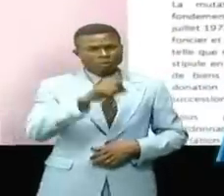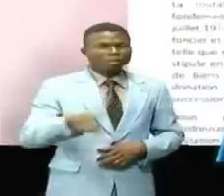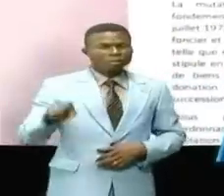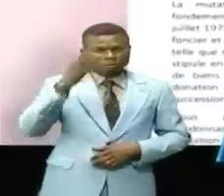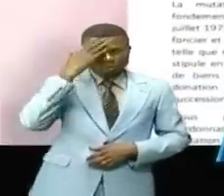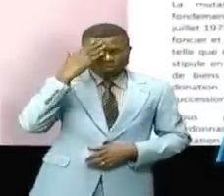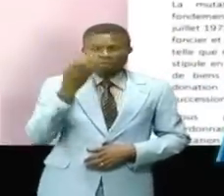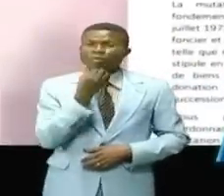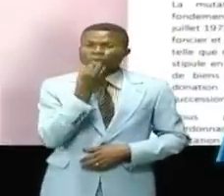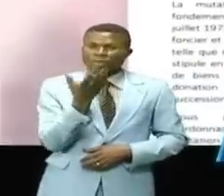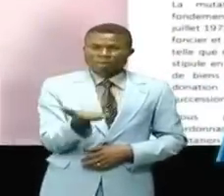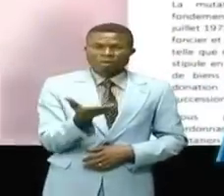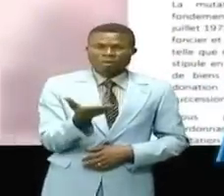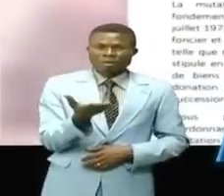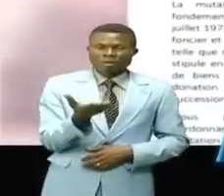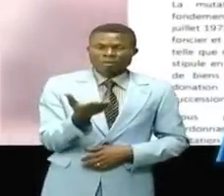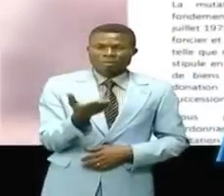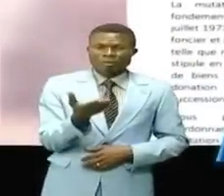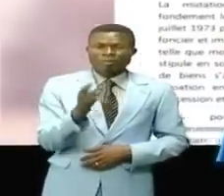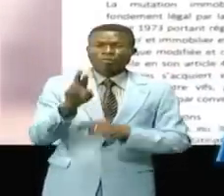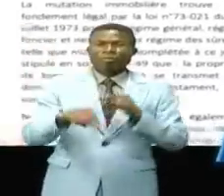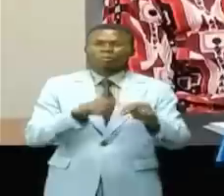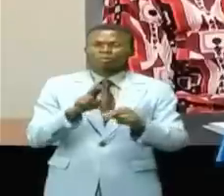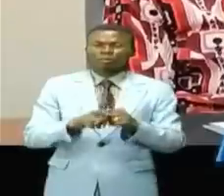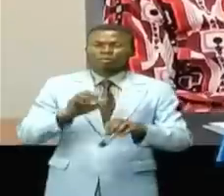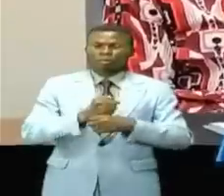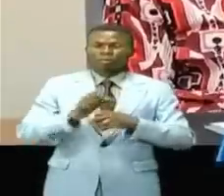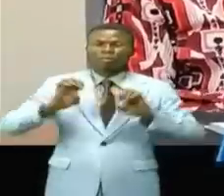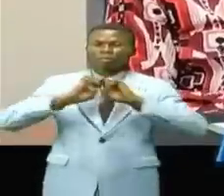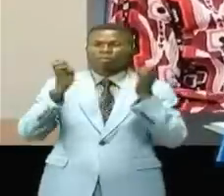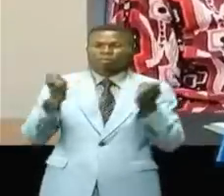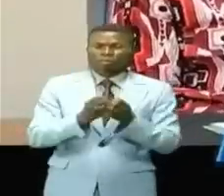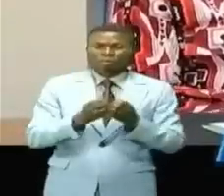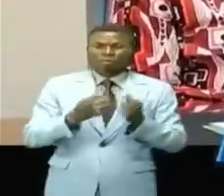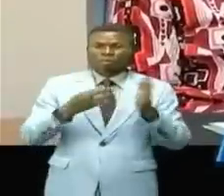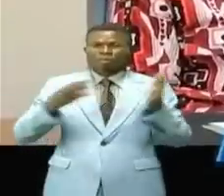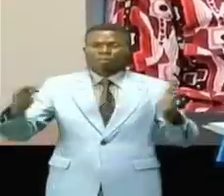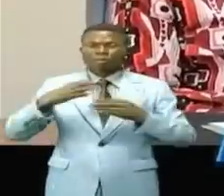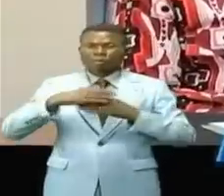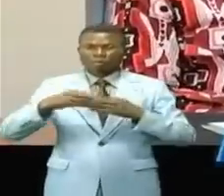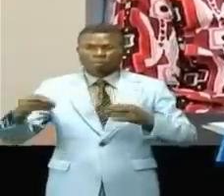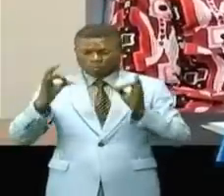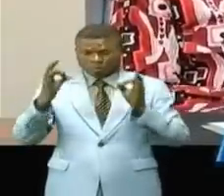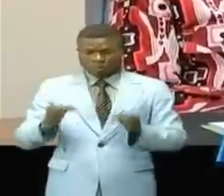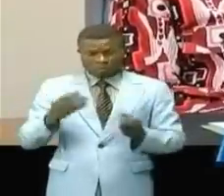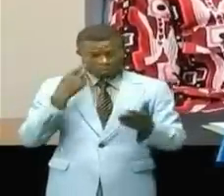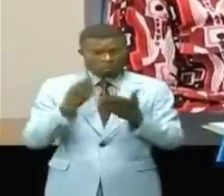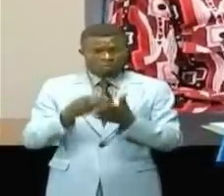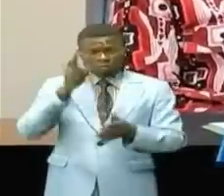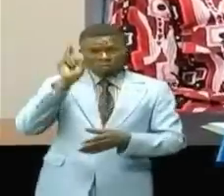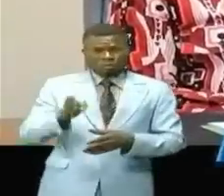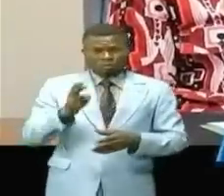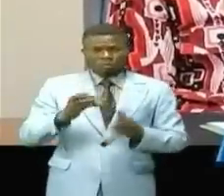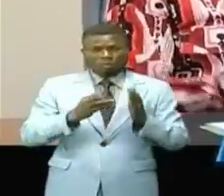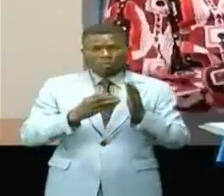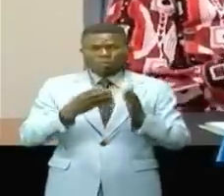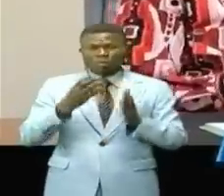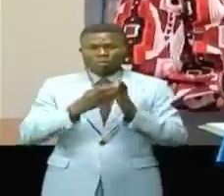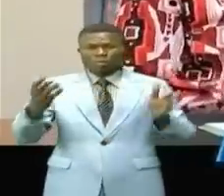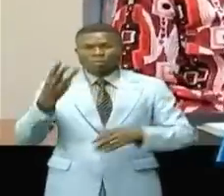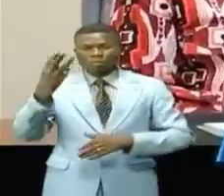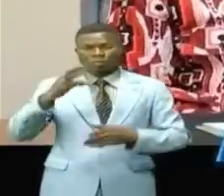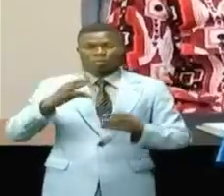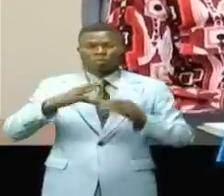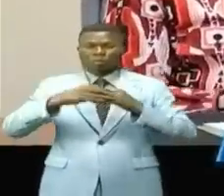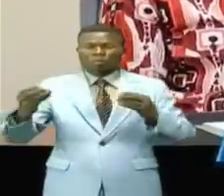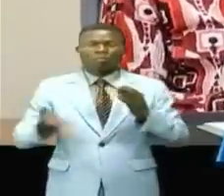par exemple, que la norme pour la création d'entreprise est de 80 $, mais nous atteignons des montants comme 293 $? Parfois un